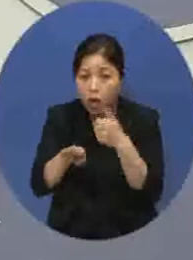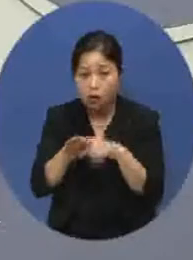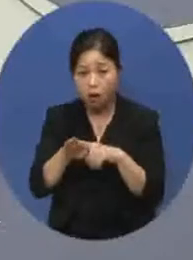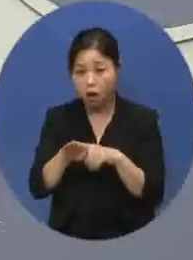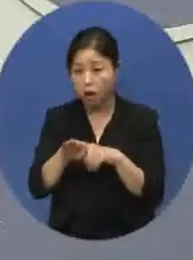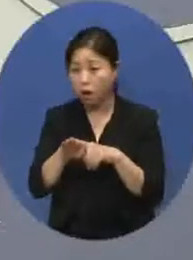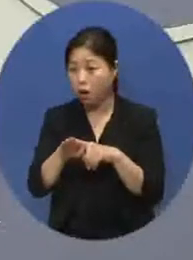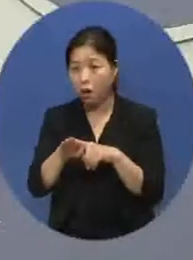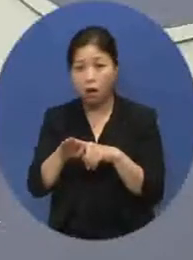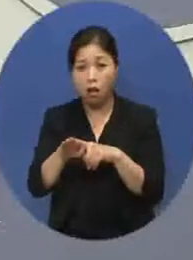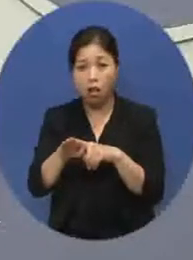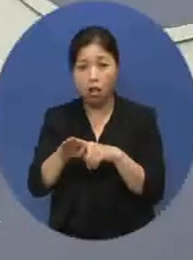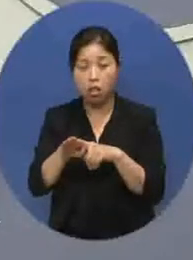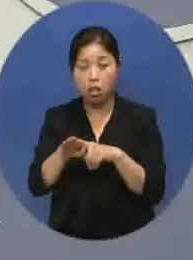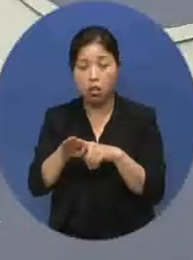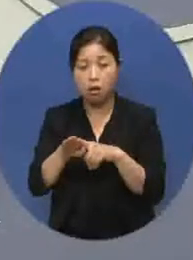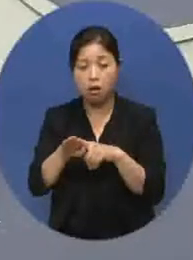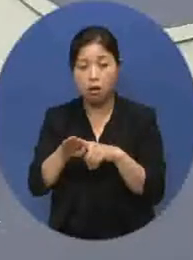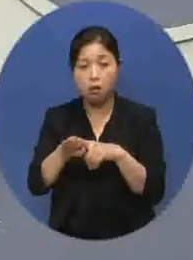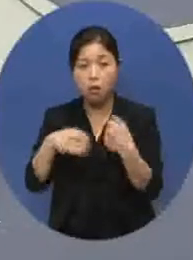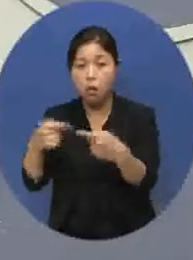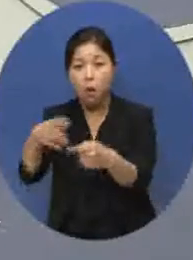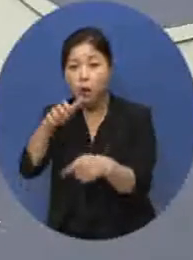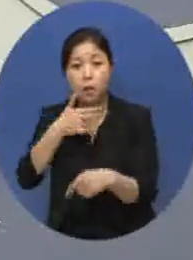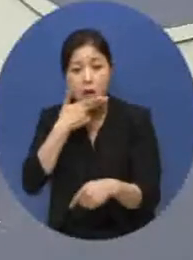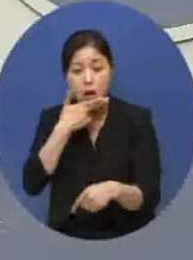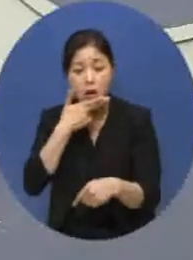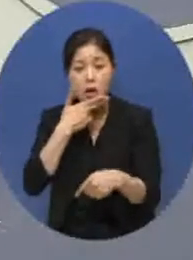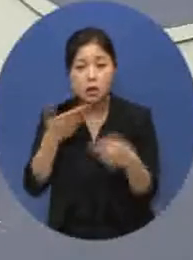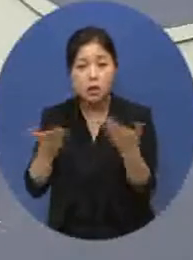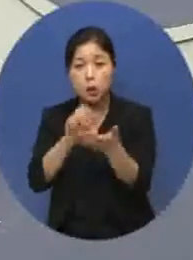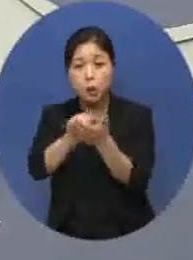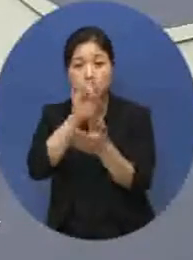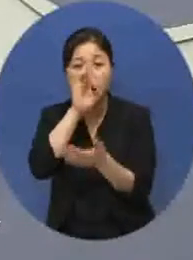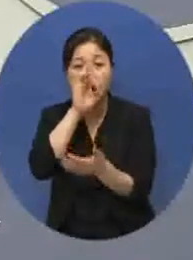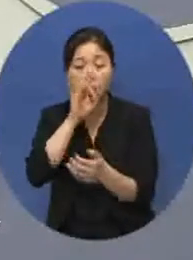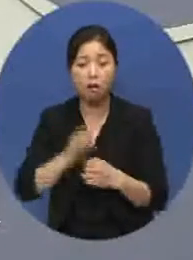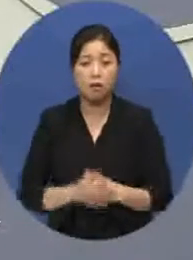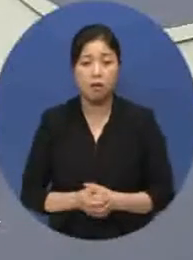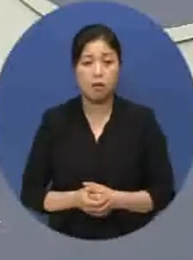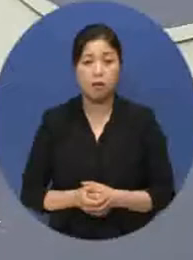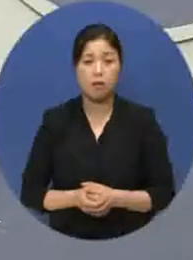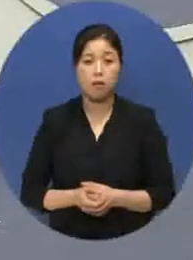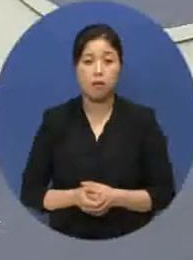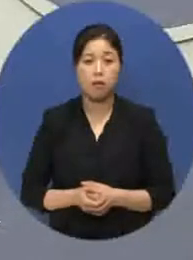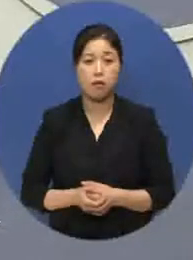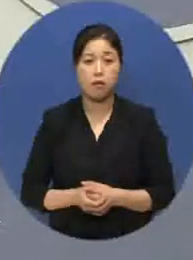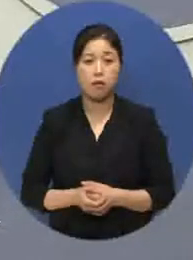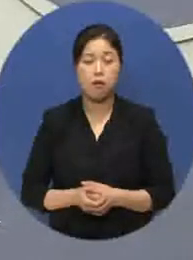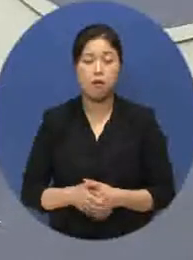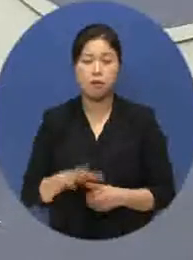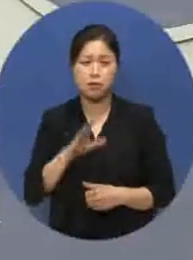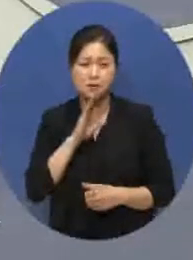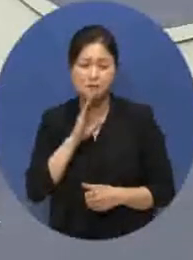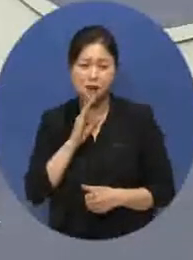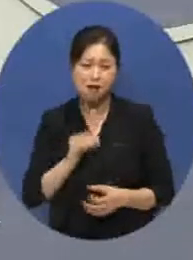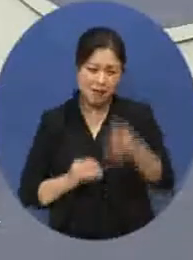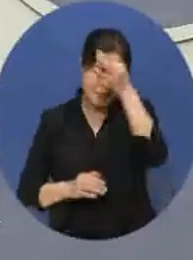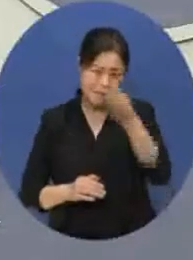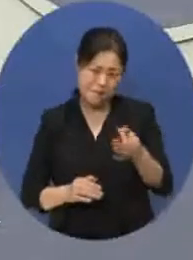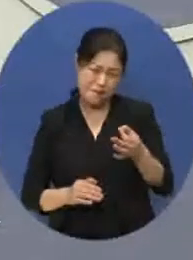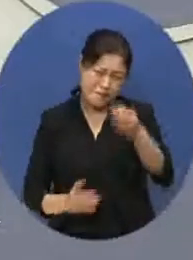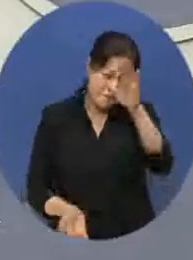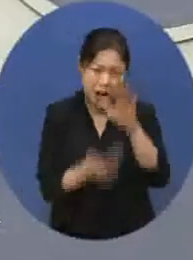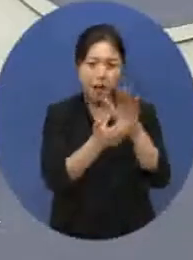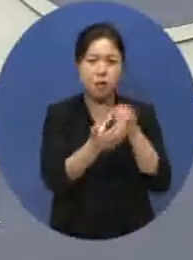길이 없는 거예요. 그렇죠. 취업도 안 되고. 그렇지. 그리고 뭐 진짜 수준이 아주 높은 애라면은 계속